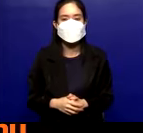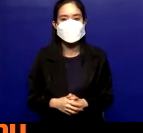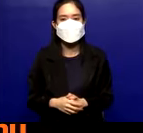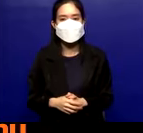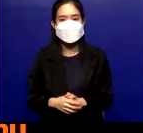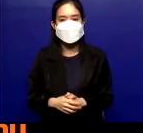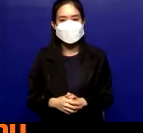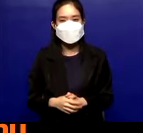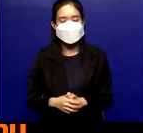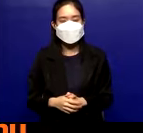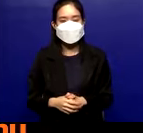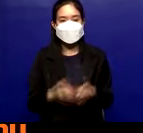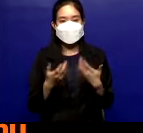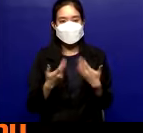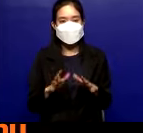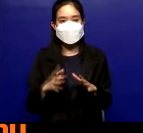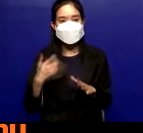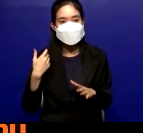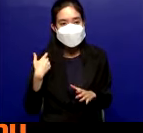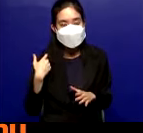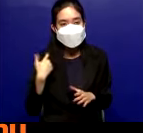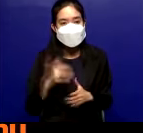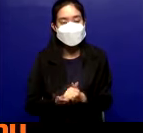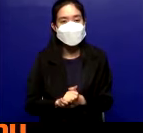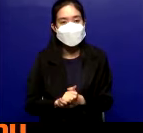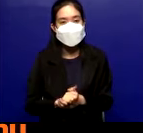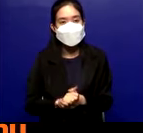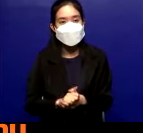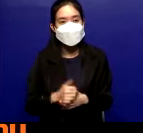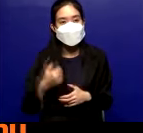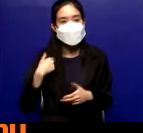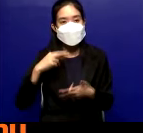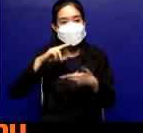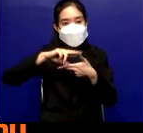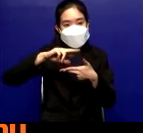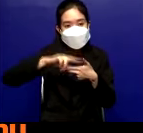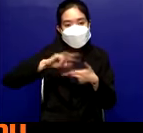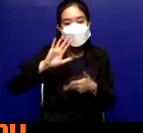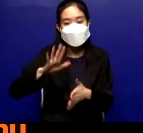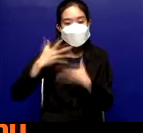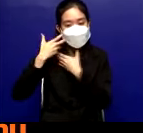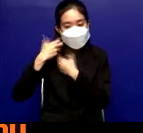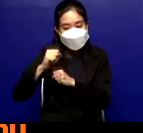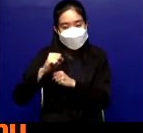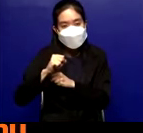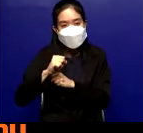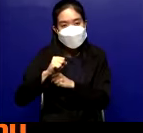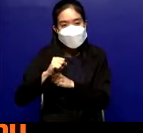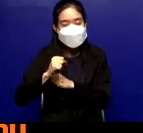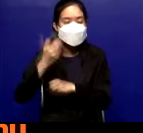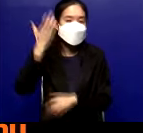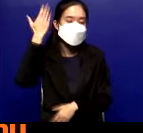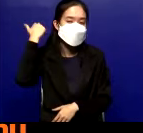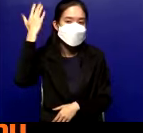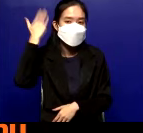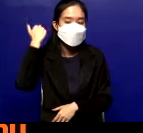บายที่พรรคพลังประชารัฐและพรรคประชาธิปัตย์ใช้หาเสียงได้หรือไม่คะถ้าจำไม่ได้ดิฉันจะทบทวน